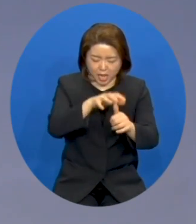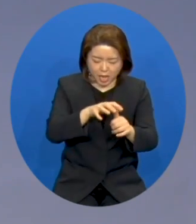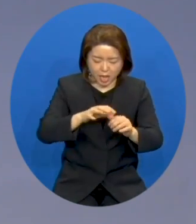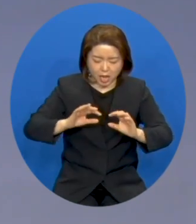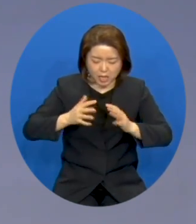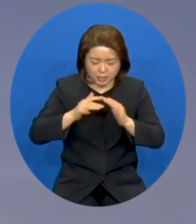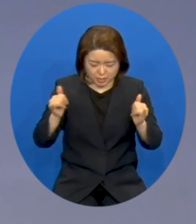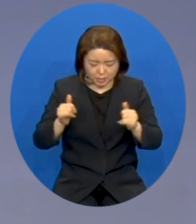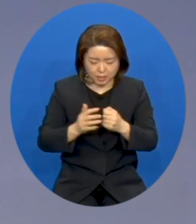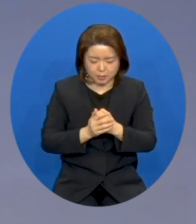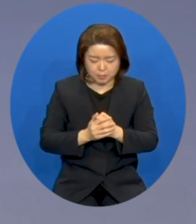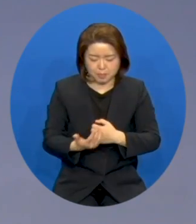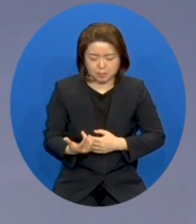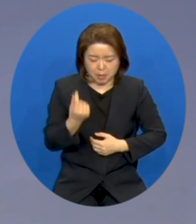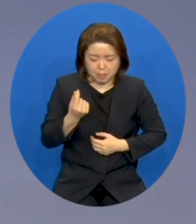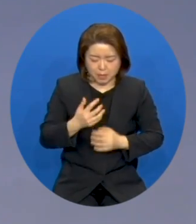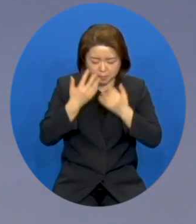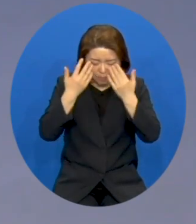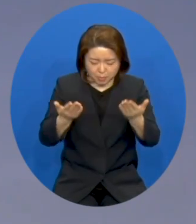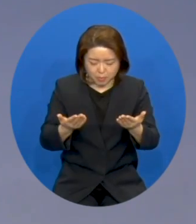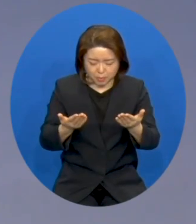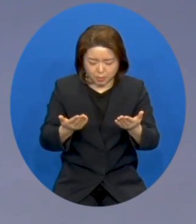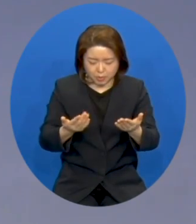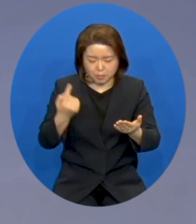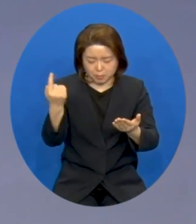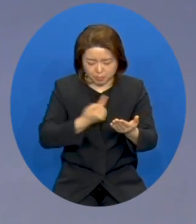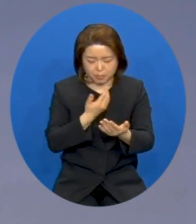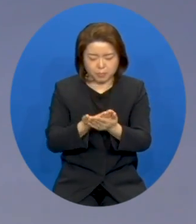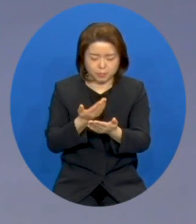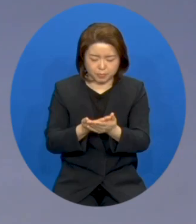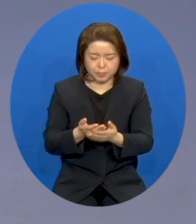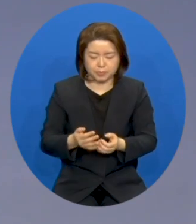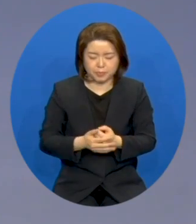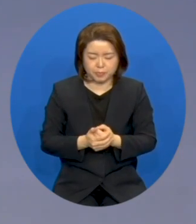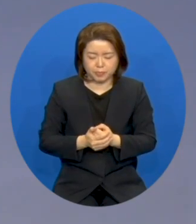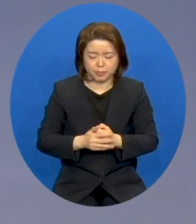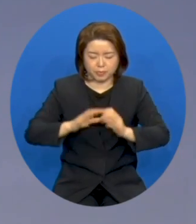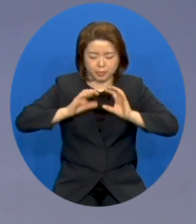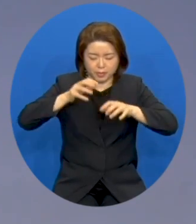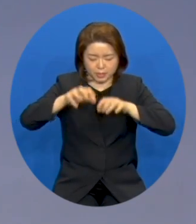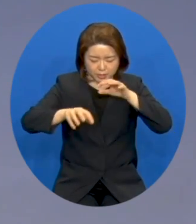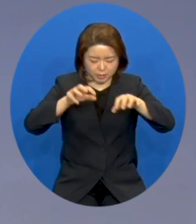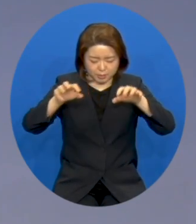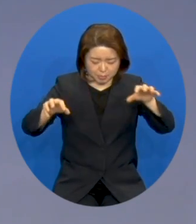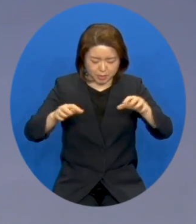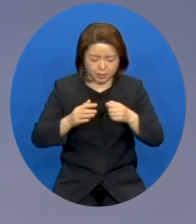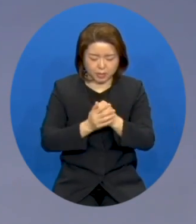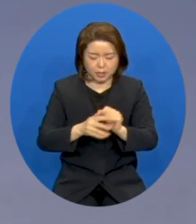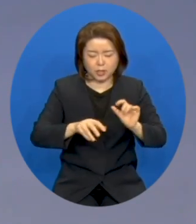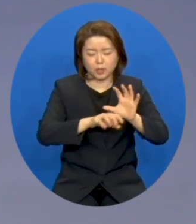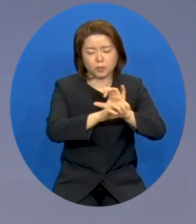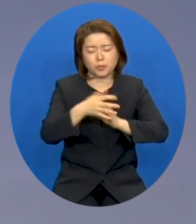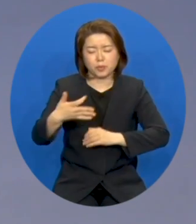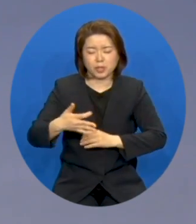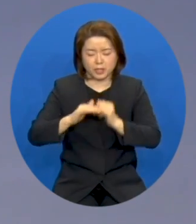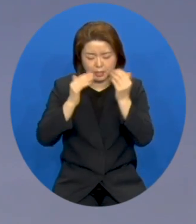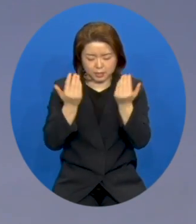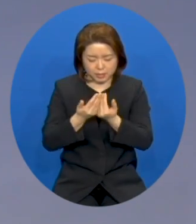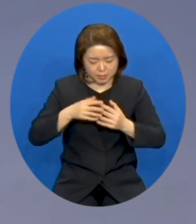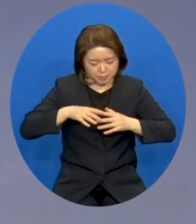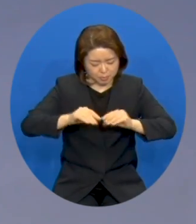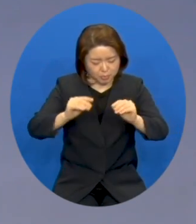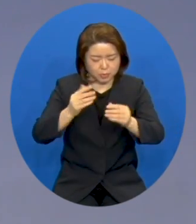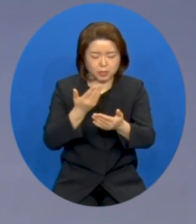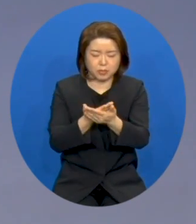속히 석방되는 날 속히 오게 하소서. 열방에 코로나19가 다 멈추게